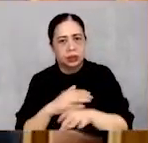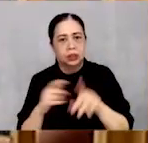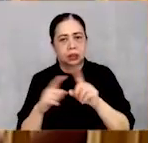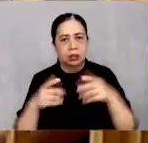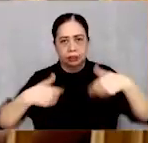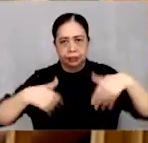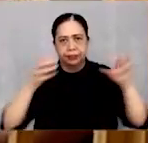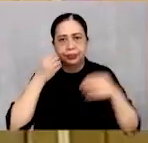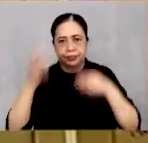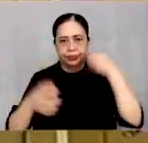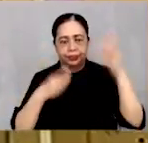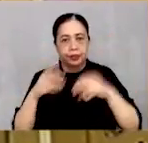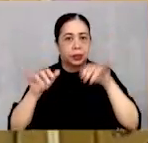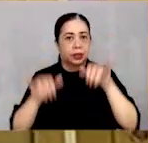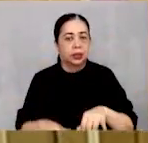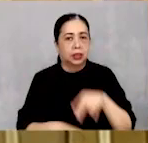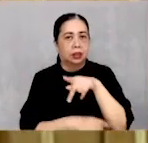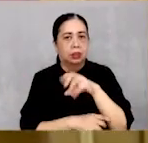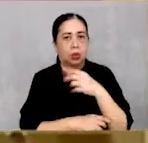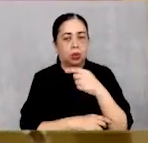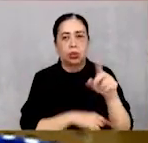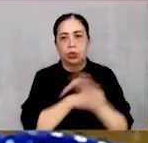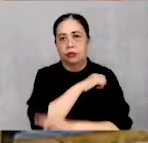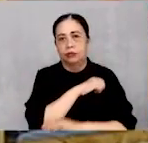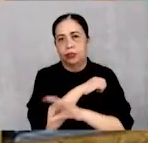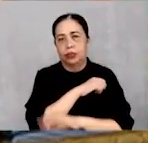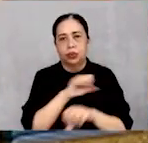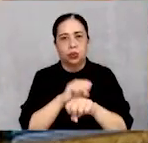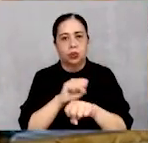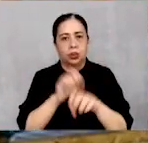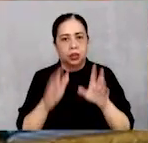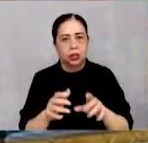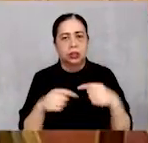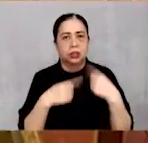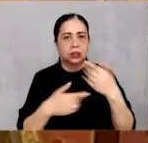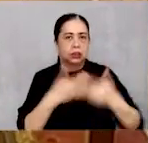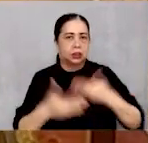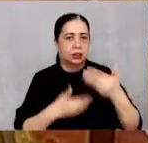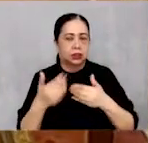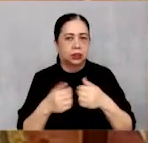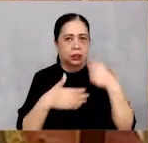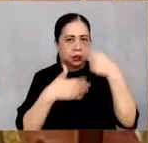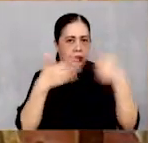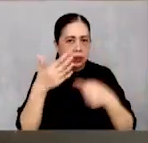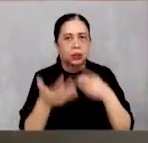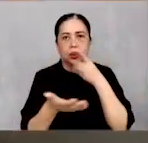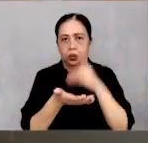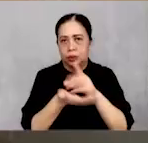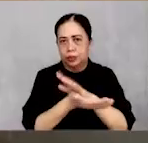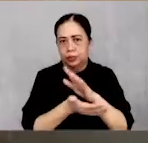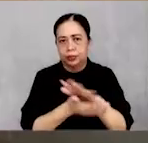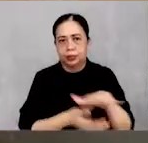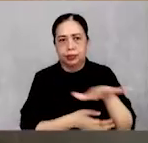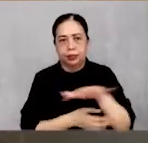sila. Mananatili naman sa Pogo Hub ang mga foreign Pogo workers habang sinasa ilalim sa profiling at documentation. Sumasa